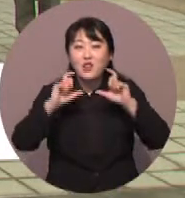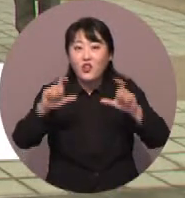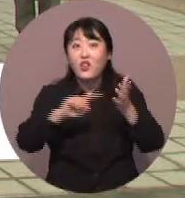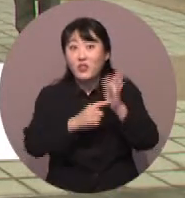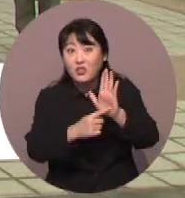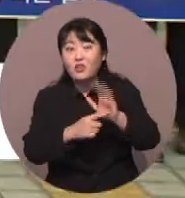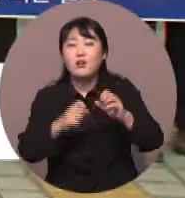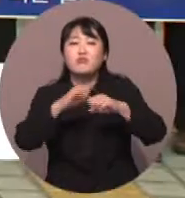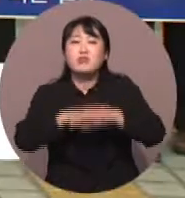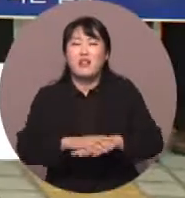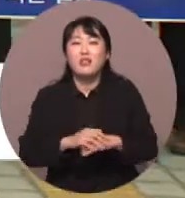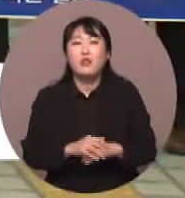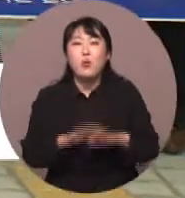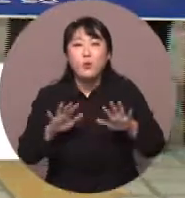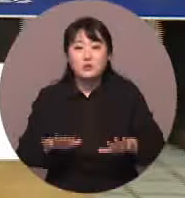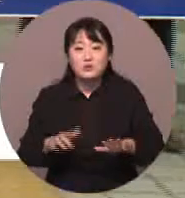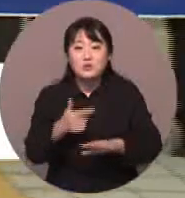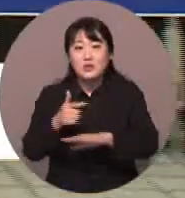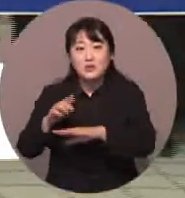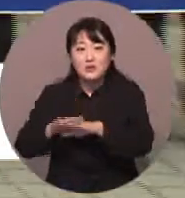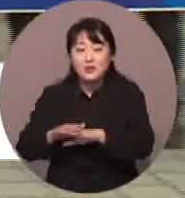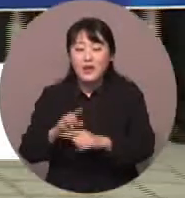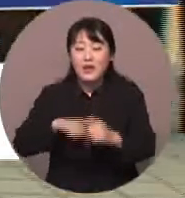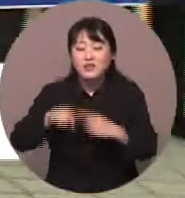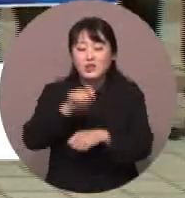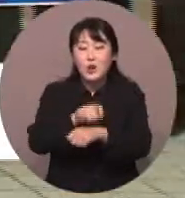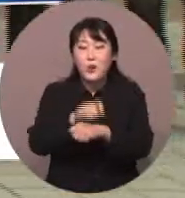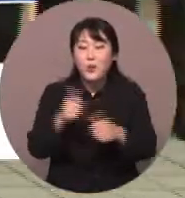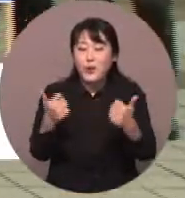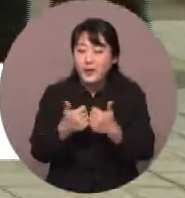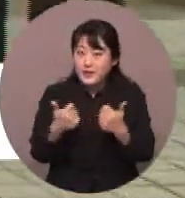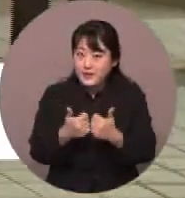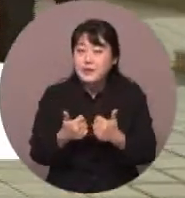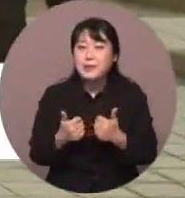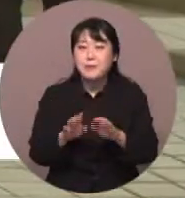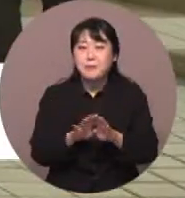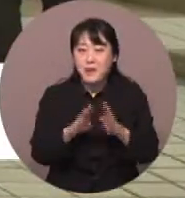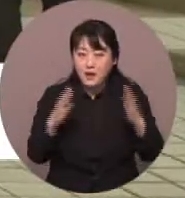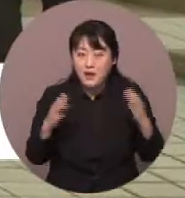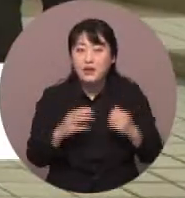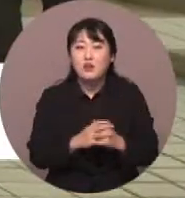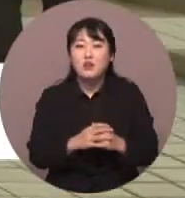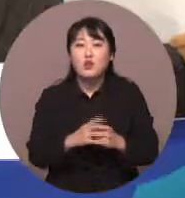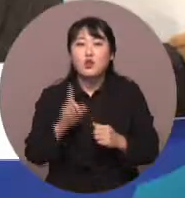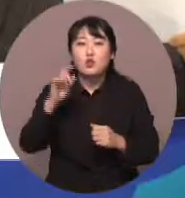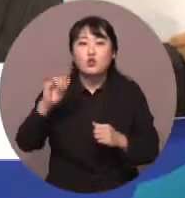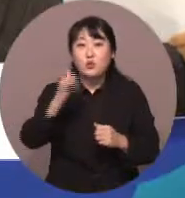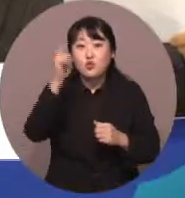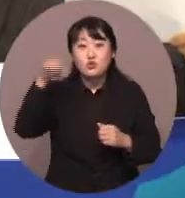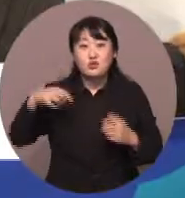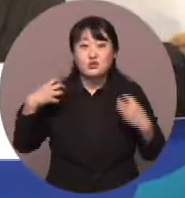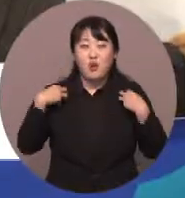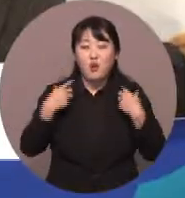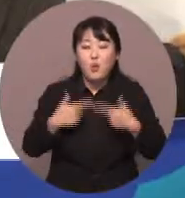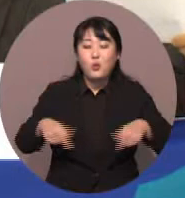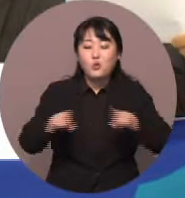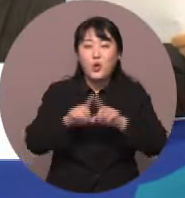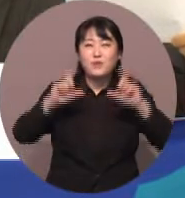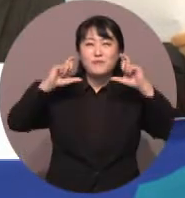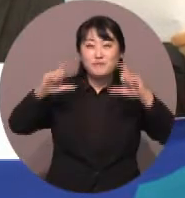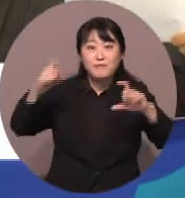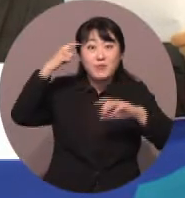시 도지사는 오늘 가전 해서 행정 협의회를 열고 우주 청 대전 건립을 촉구하는 공동 선언을 할 예정이었지만